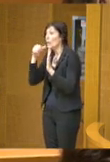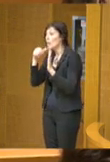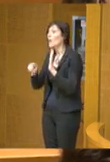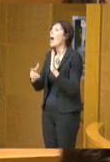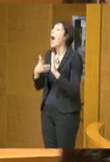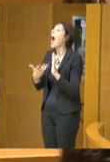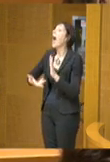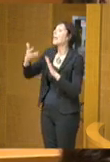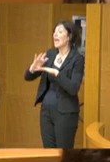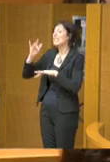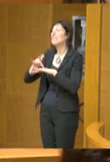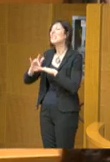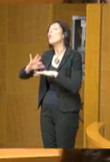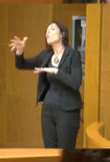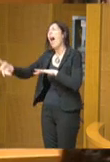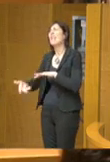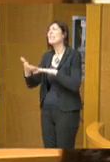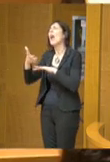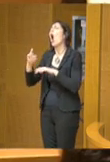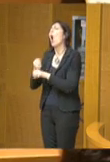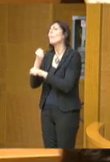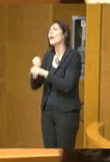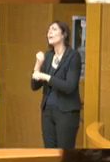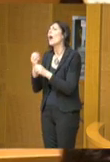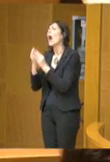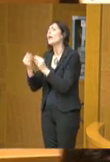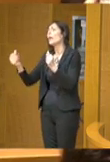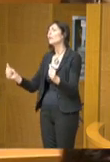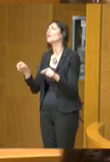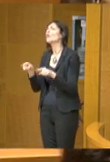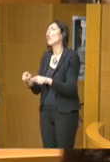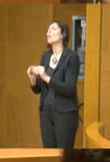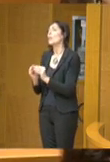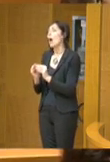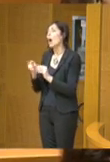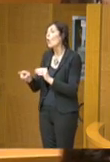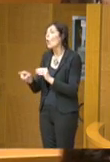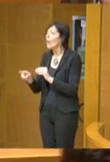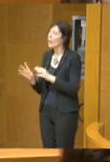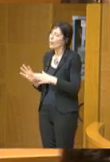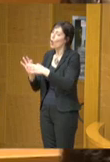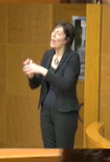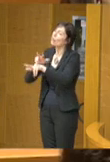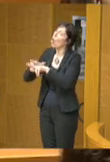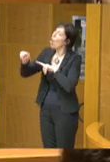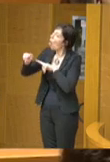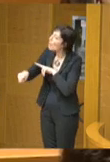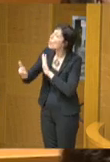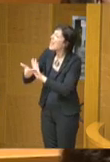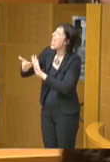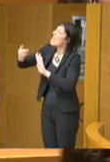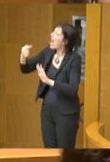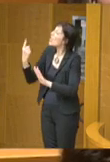sensibile operatrice, è stata risolta tale criticità in capo al Comune. Togliere un